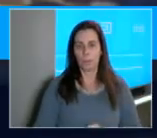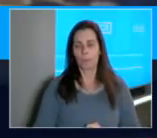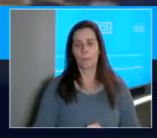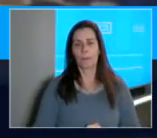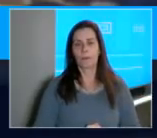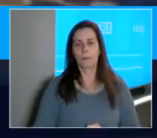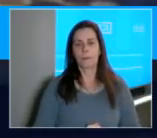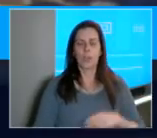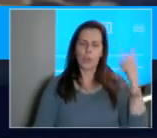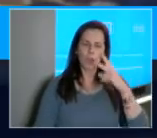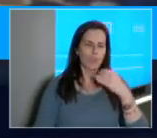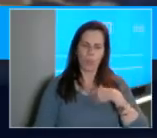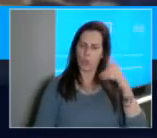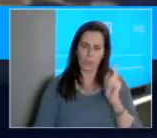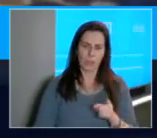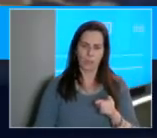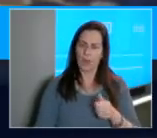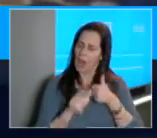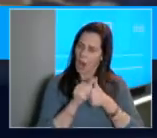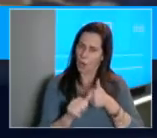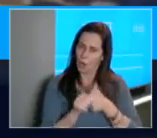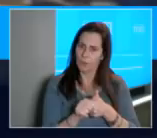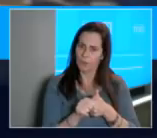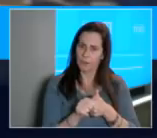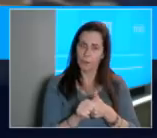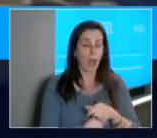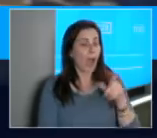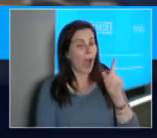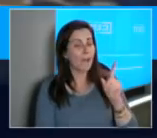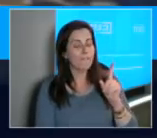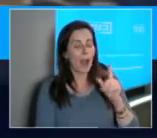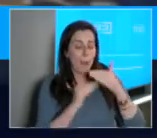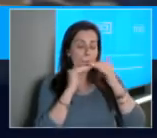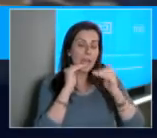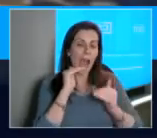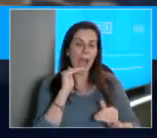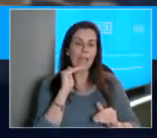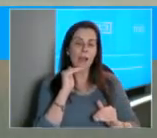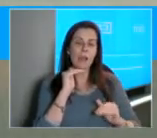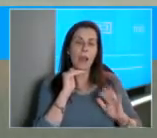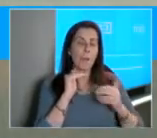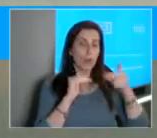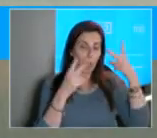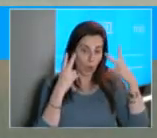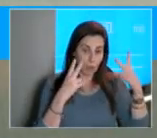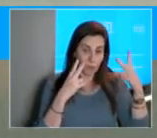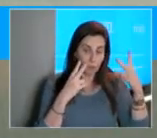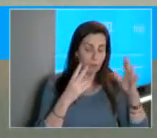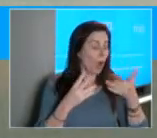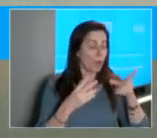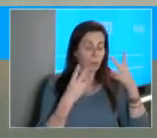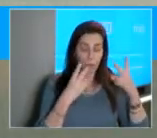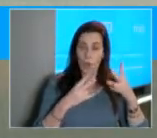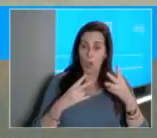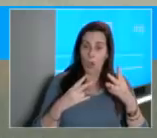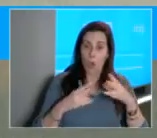לגופים אחרים, כמובן שאנחנו צריכים לעקוב אחרי זה. אבל בהיררכיה, מה הגוף היותר חשוב, הפורום היותר חשוב? תראי,